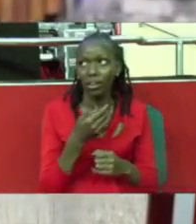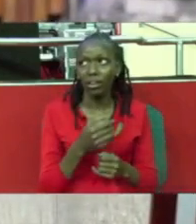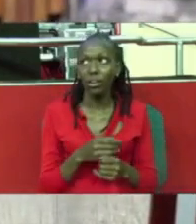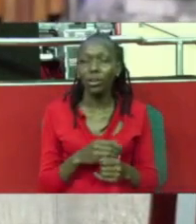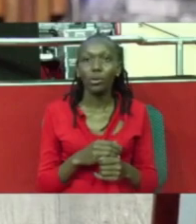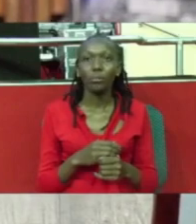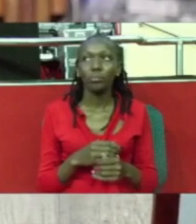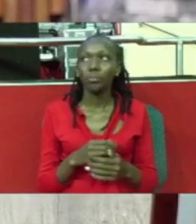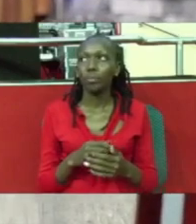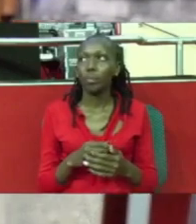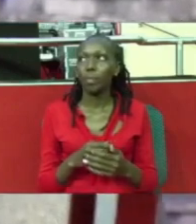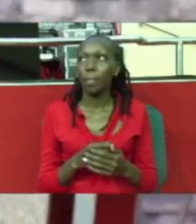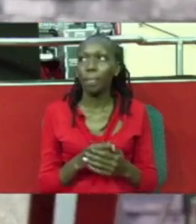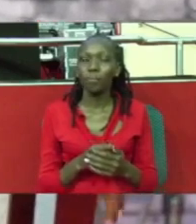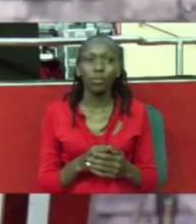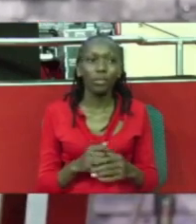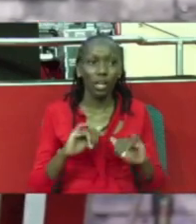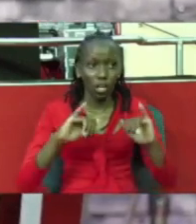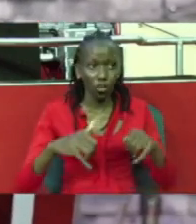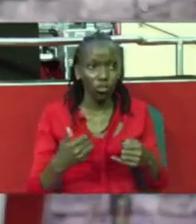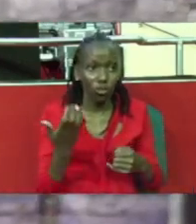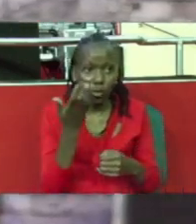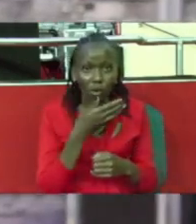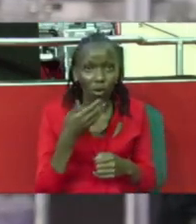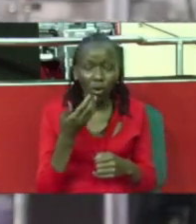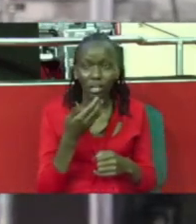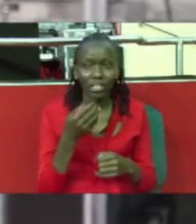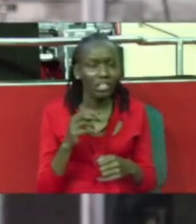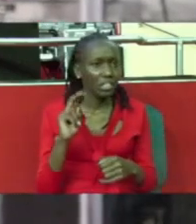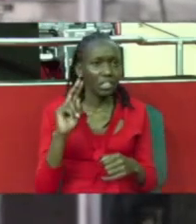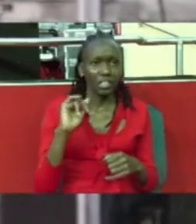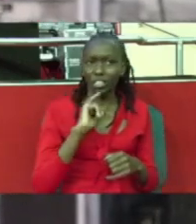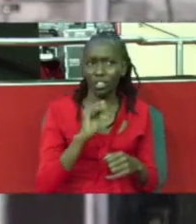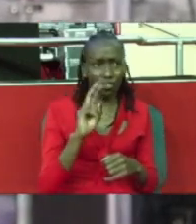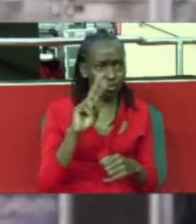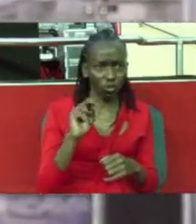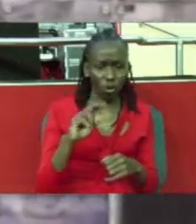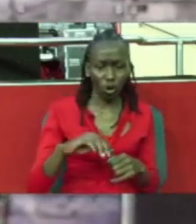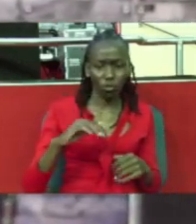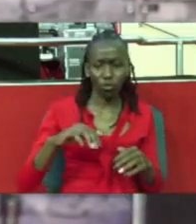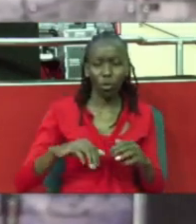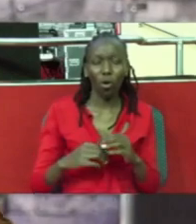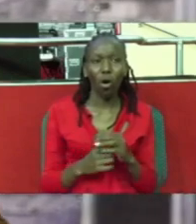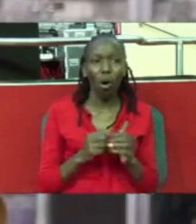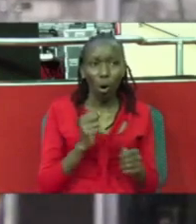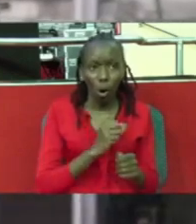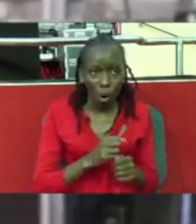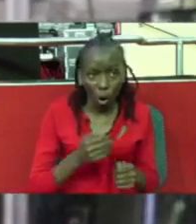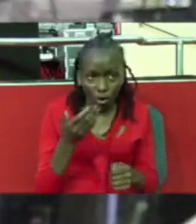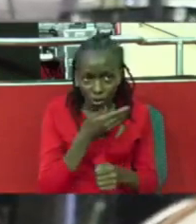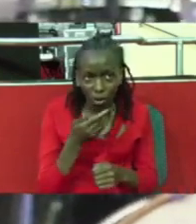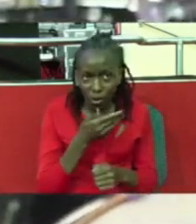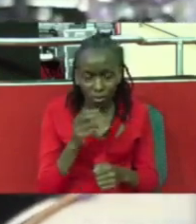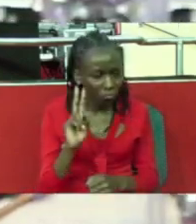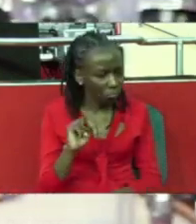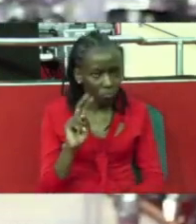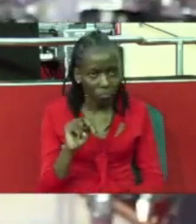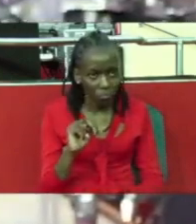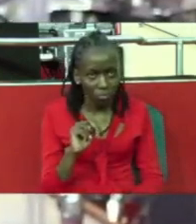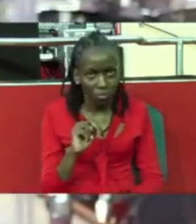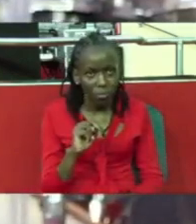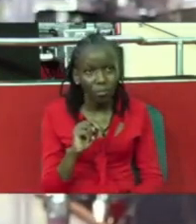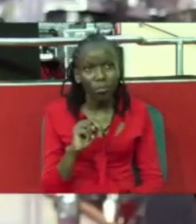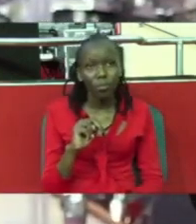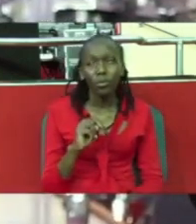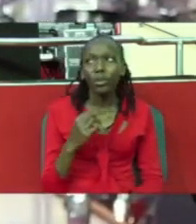na ninacho nifurahisha, the new oil is not like the old oil, aha, mafuta mapya si kama ya kale, the new oil, mafuta mapya, is multiplying, aha,